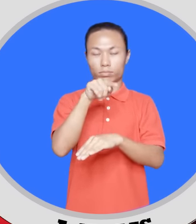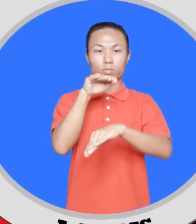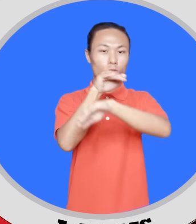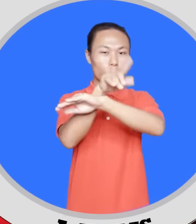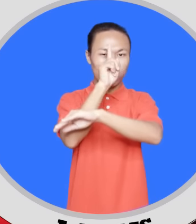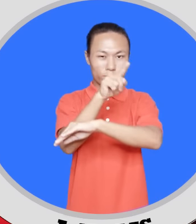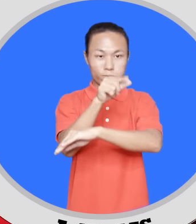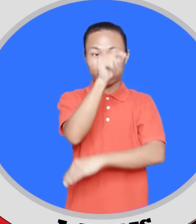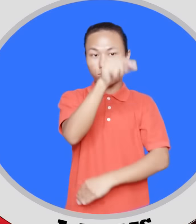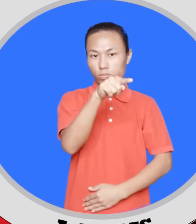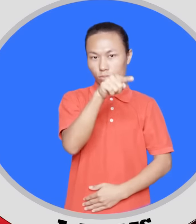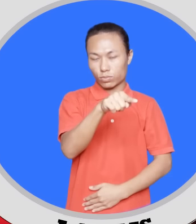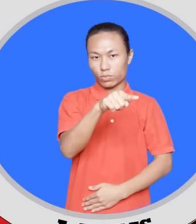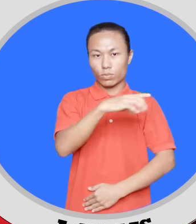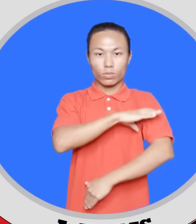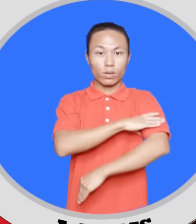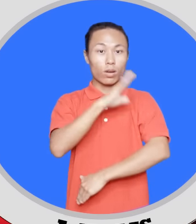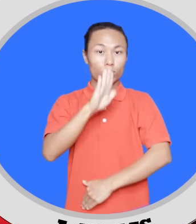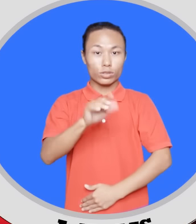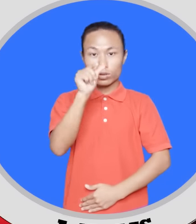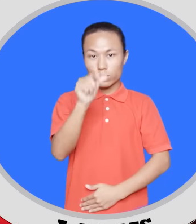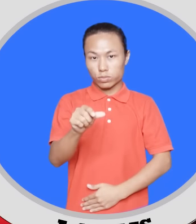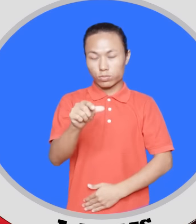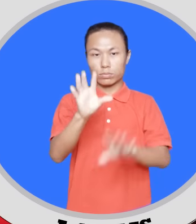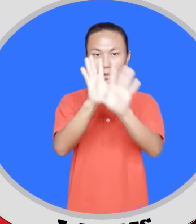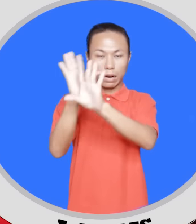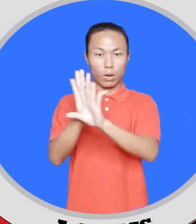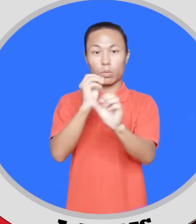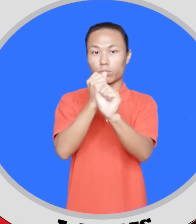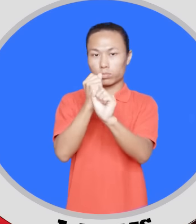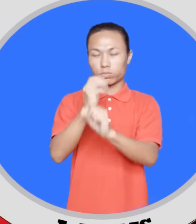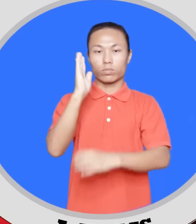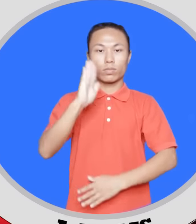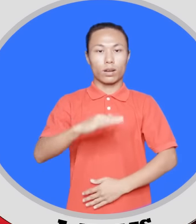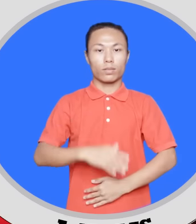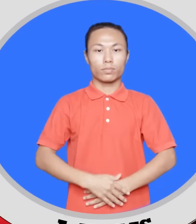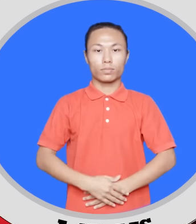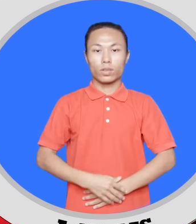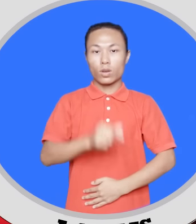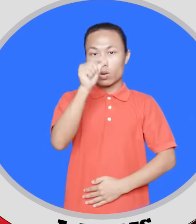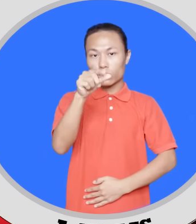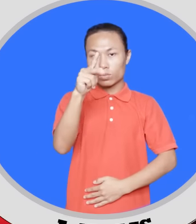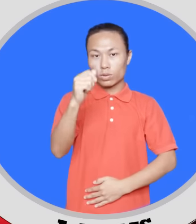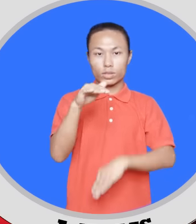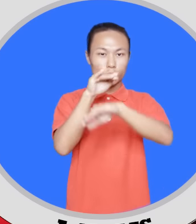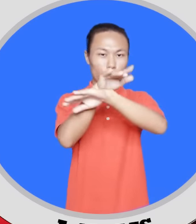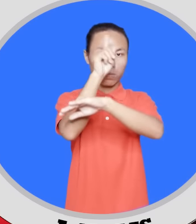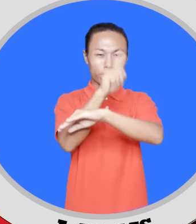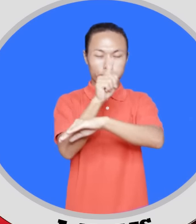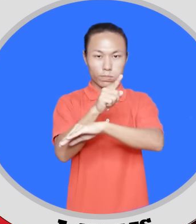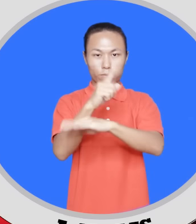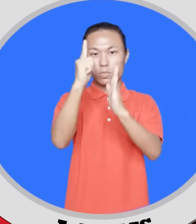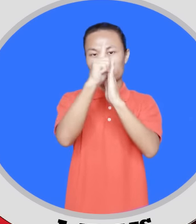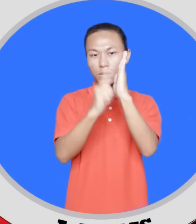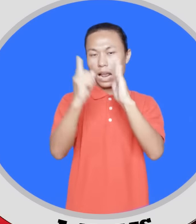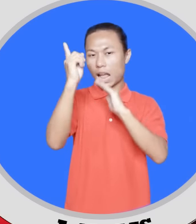အားလုံးအနေနဲ့တာဝန်ခံရမှာဖြစ်တယ်လို့ဖော်ပြထားပါတယ်။လူခွင့်ရေးချိုးဖောက်မှုတွေဥပဒေ